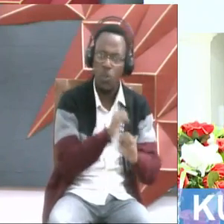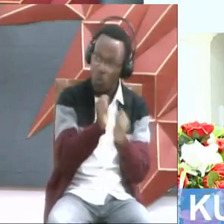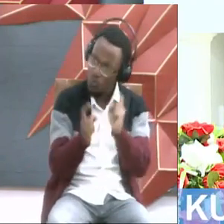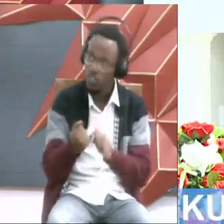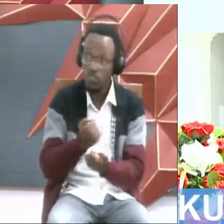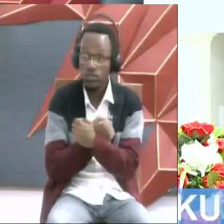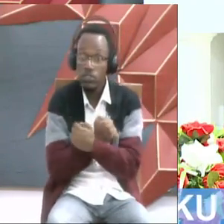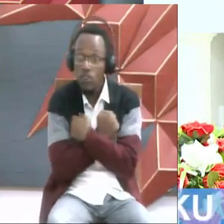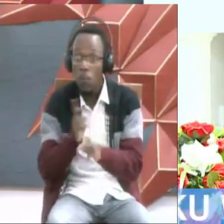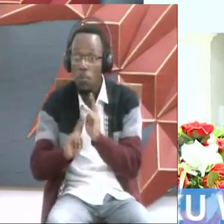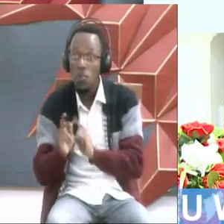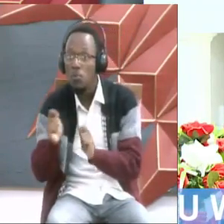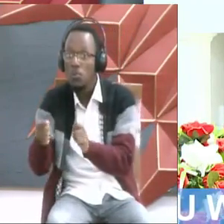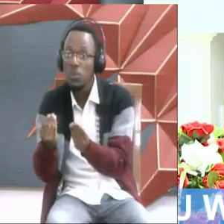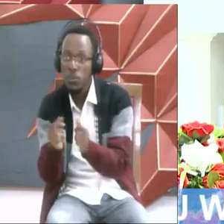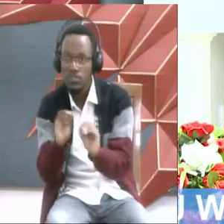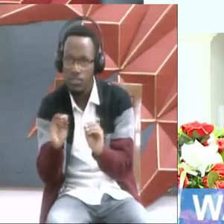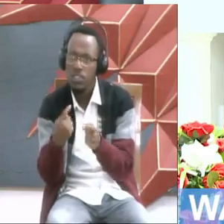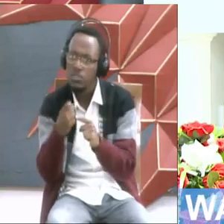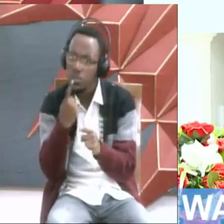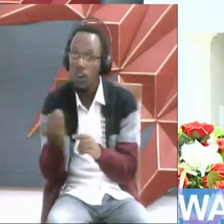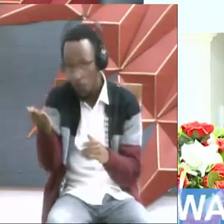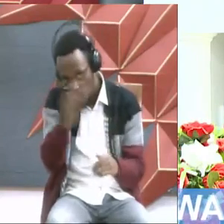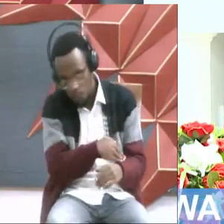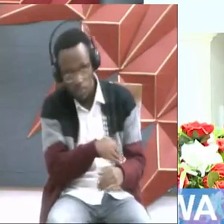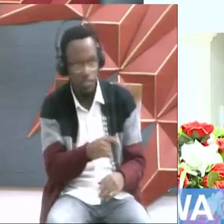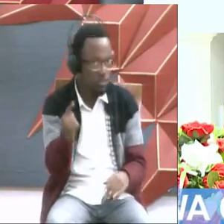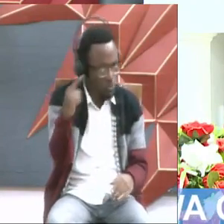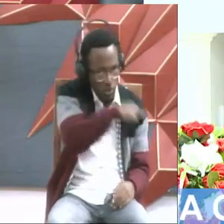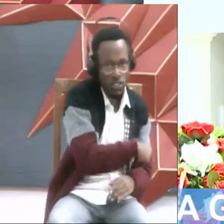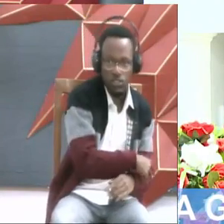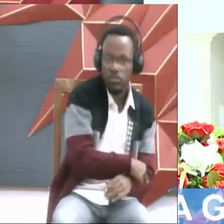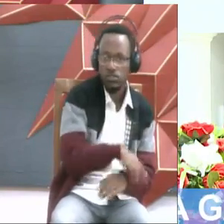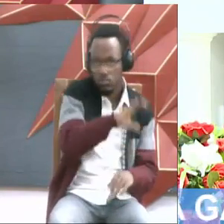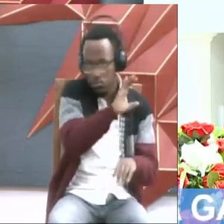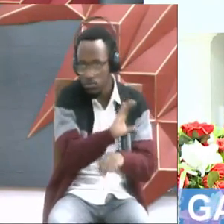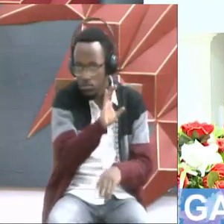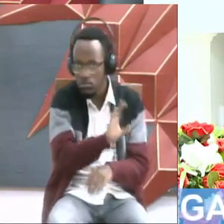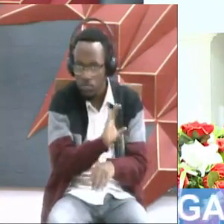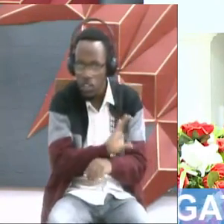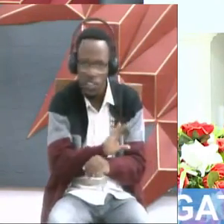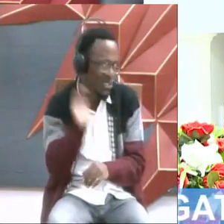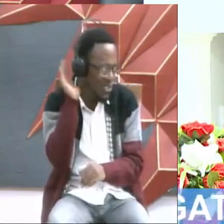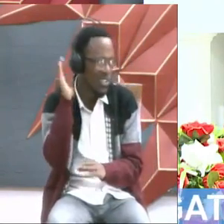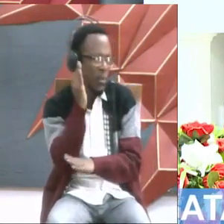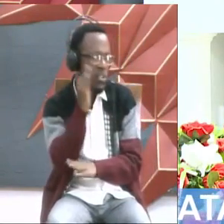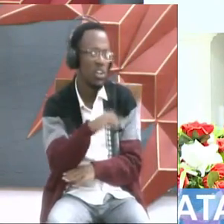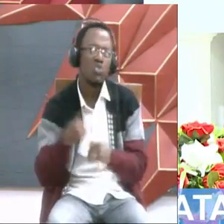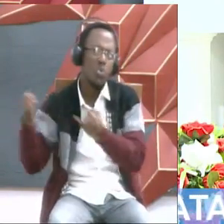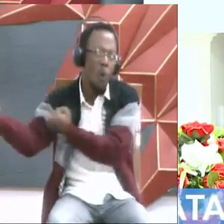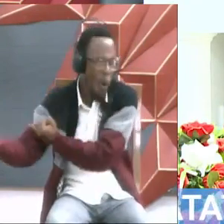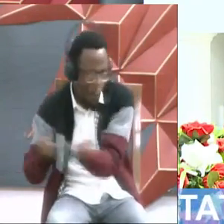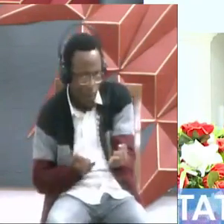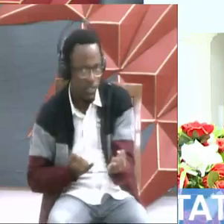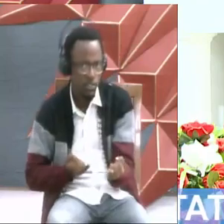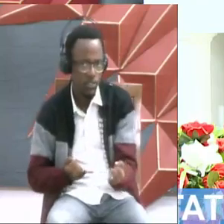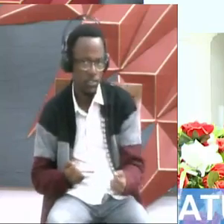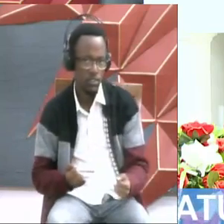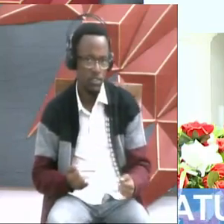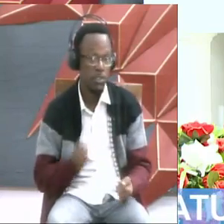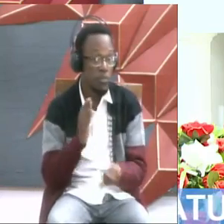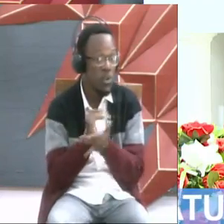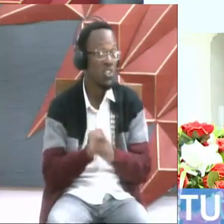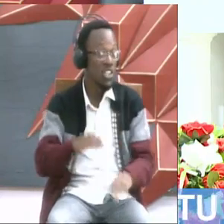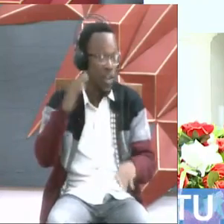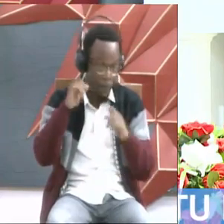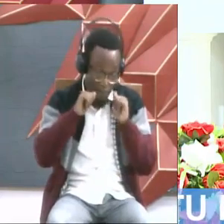abantu aba amafaranga. Abagira ati muze tujende kuri asambre mwumvirize ubutumwa bwiza. Kuko umugisha w'Imana